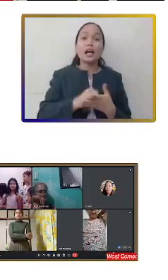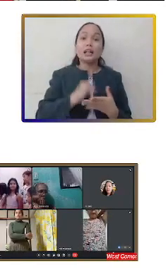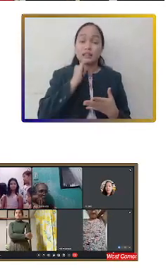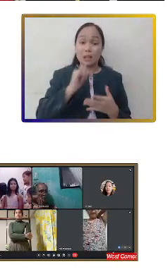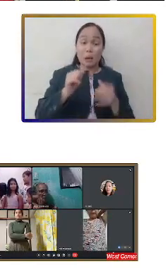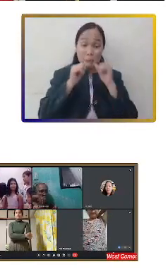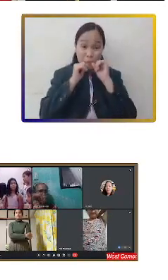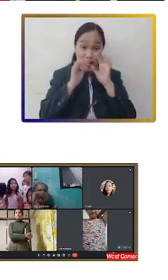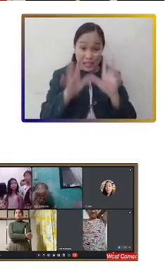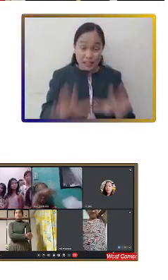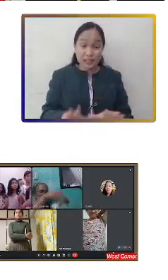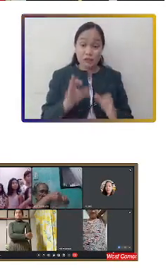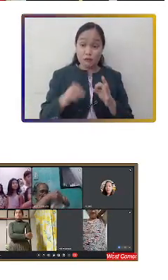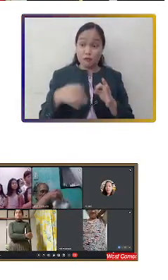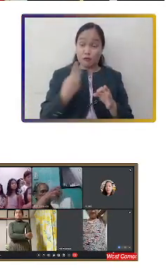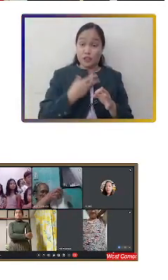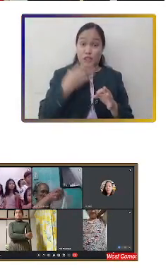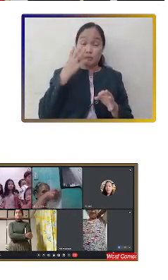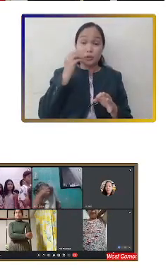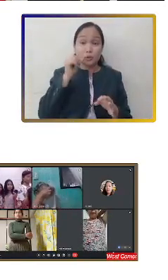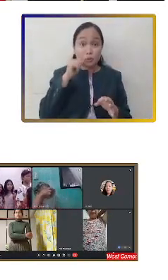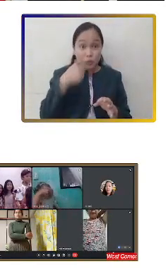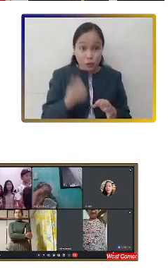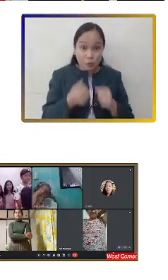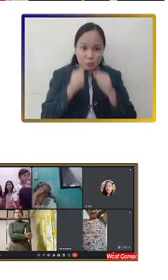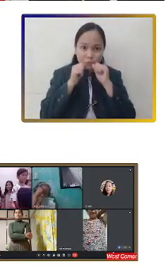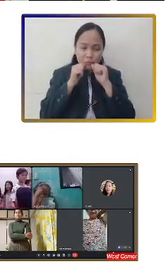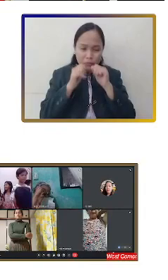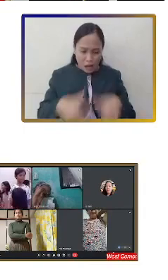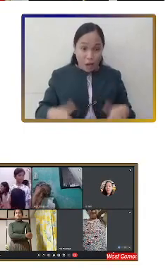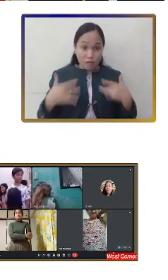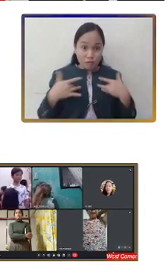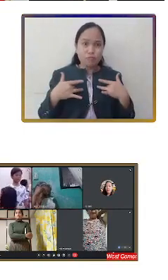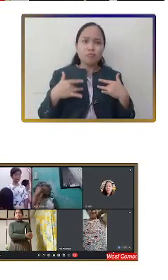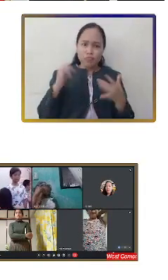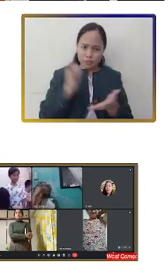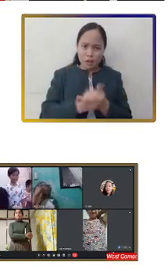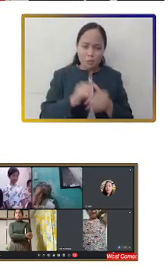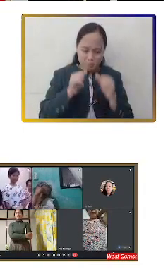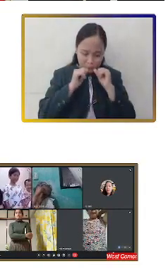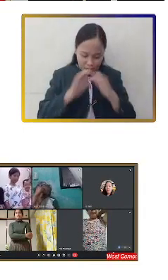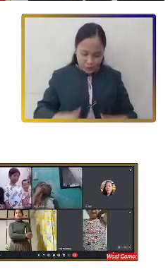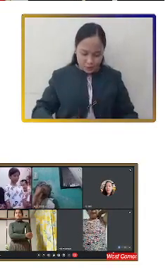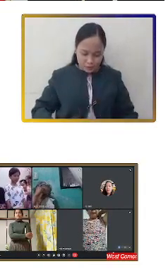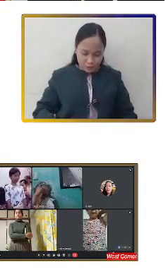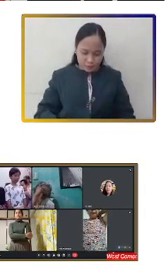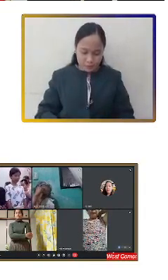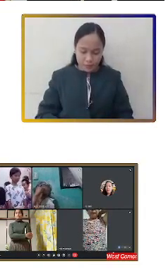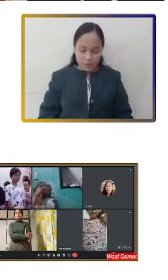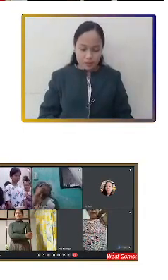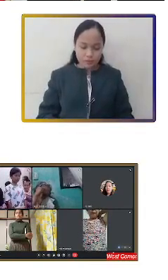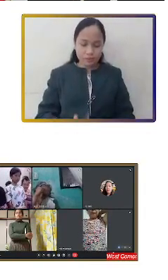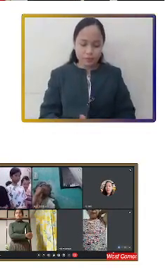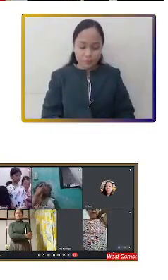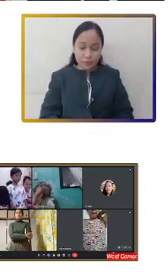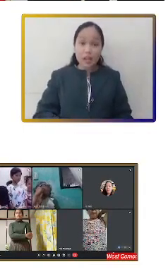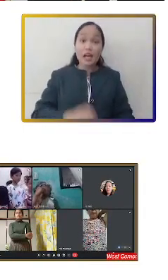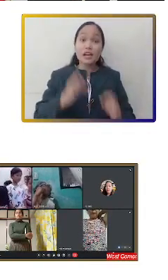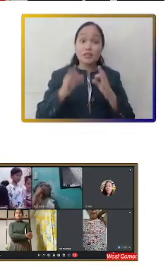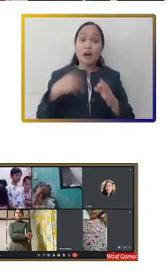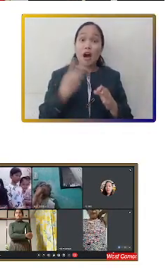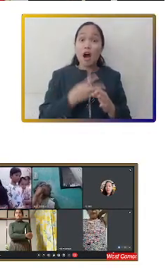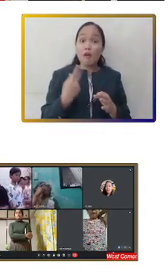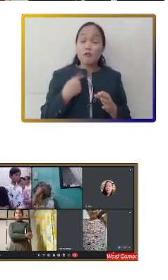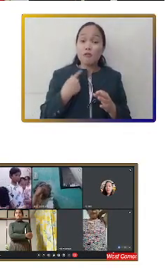Pag na-experience mo bukas, buhay pa tayo, blessing. You see? Pagka nalasahan mo pa yung pagkain mamaya sa fellowship,